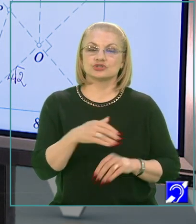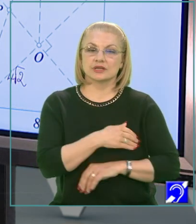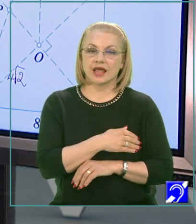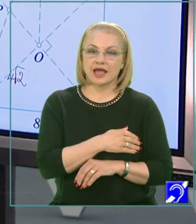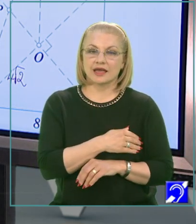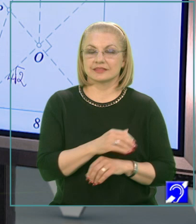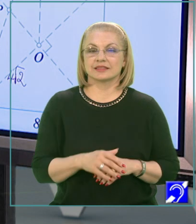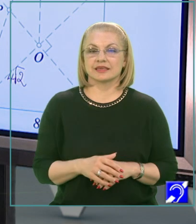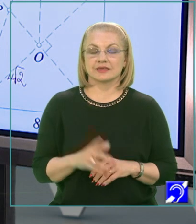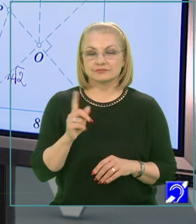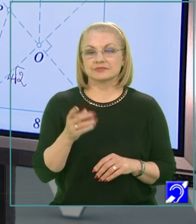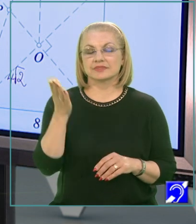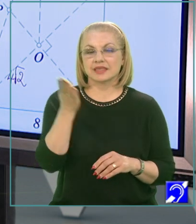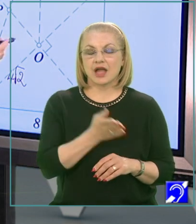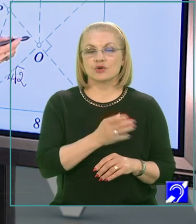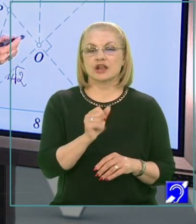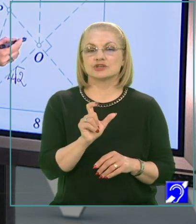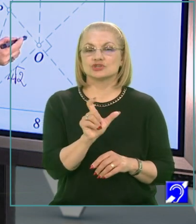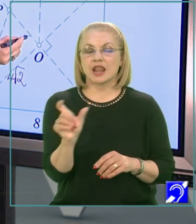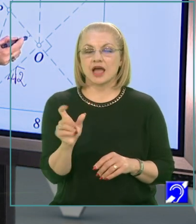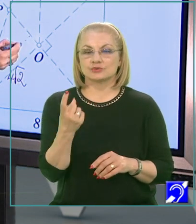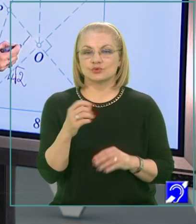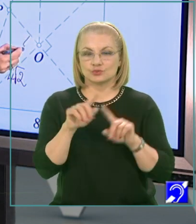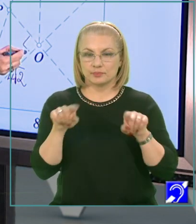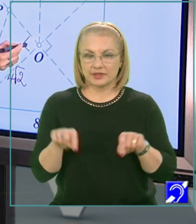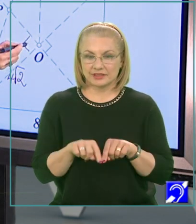într-un pătrat. Deci împreună 90 de grade.